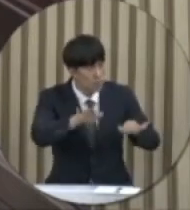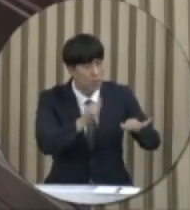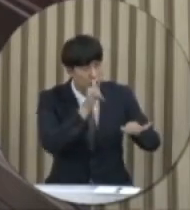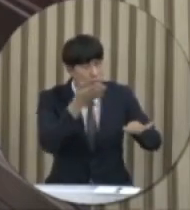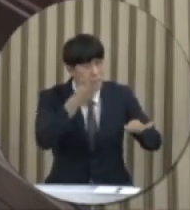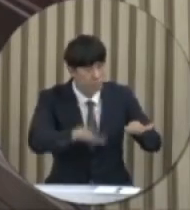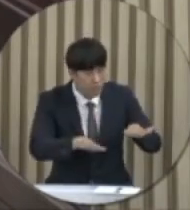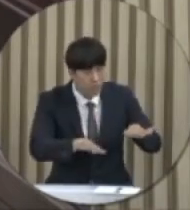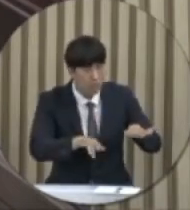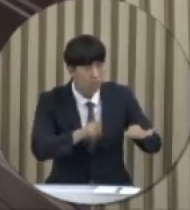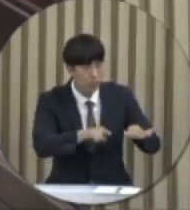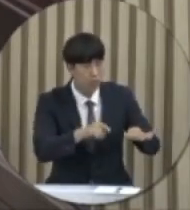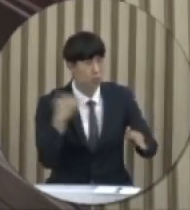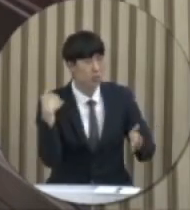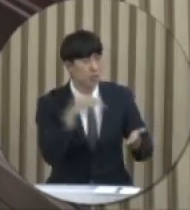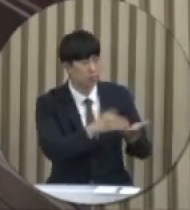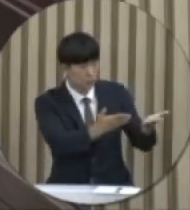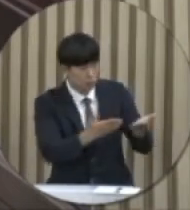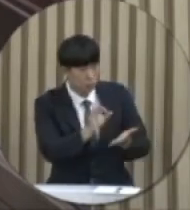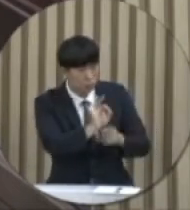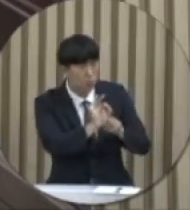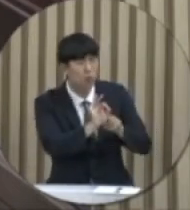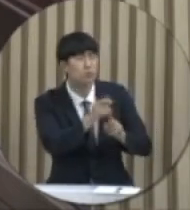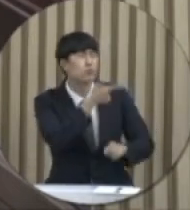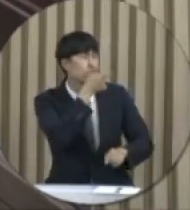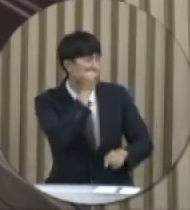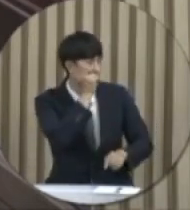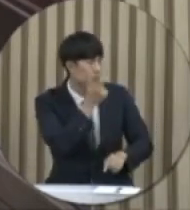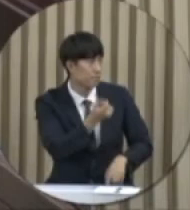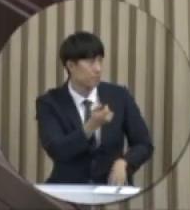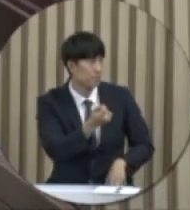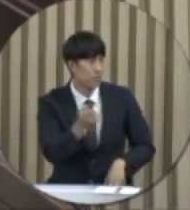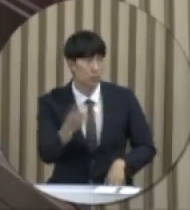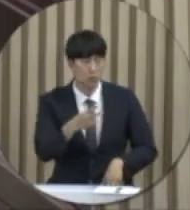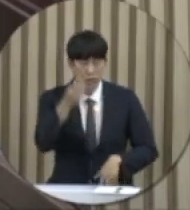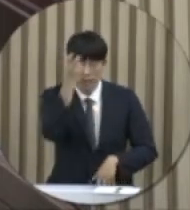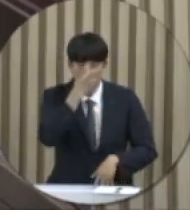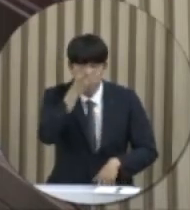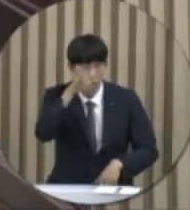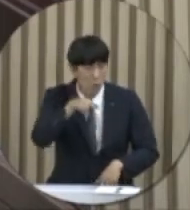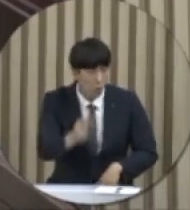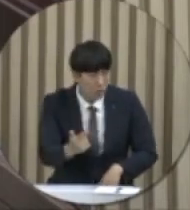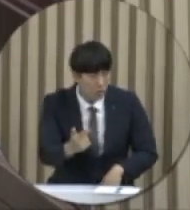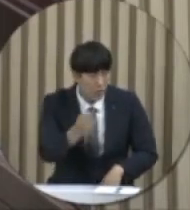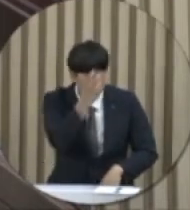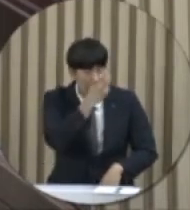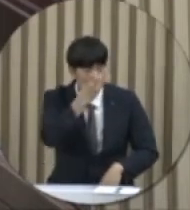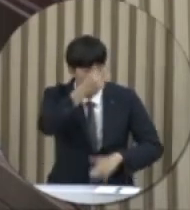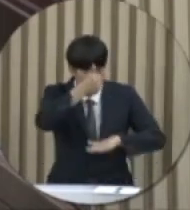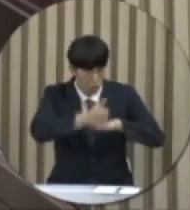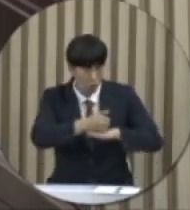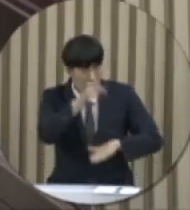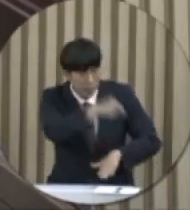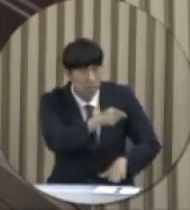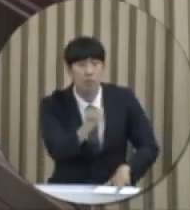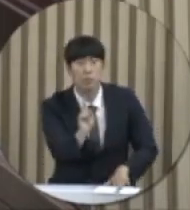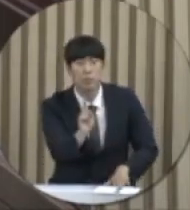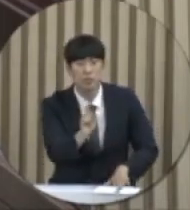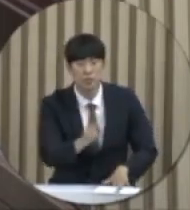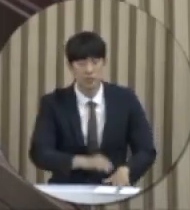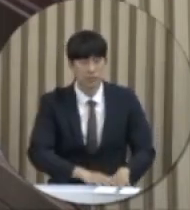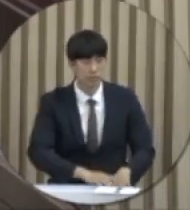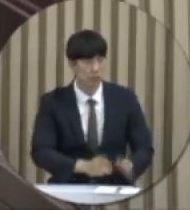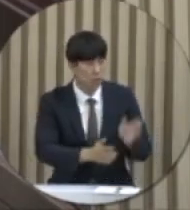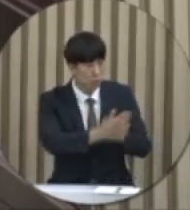환수 금액이 부족하다는 얘기겠죠. 그리고 감사원 감사에서 지적한 내용도 있지만 저희가 이제